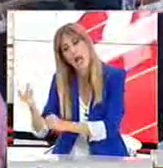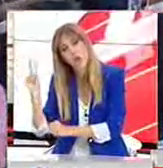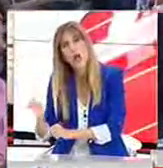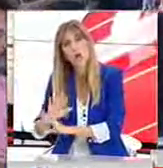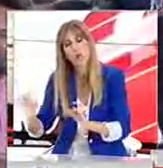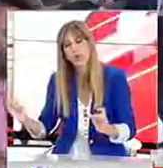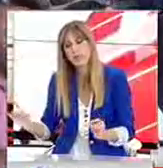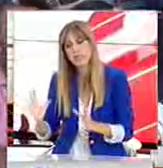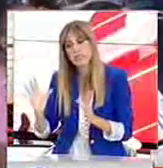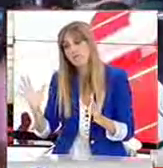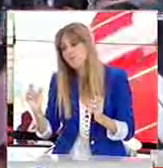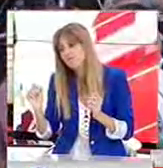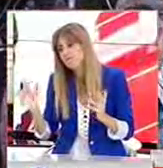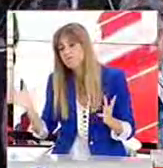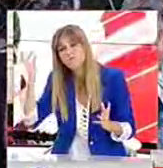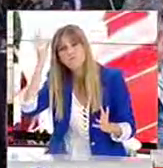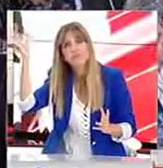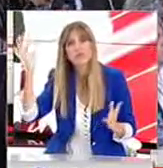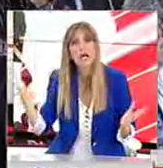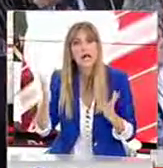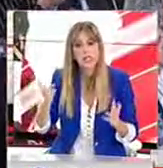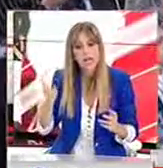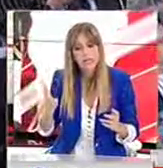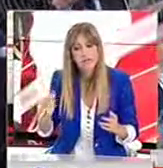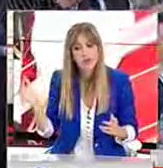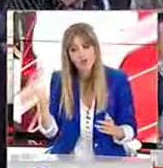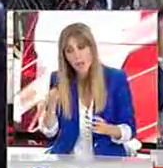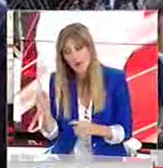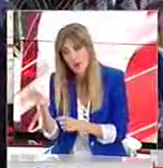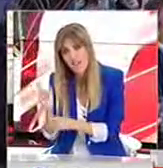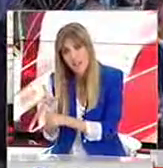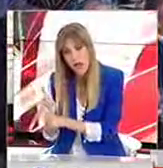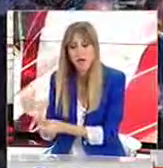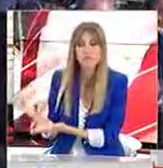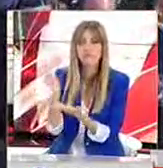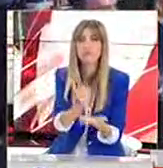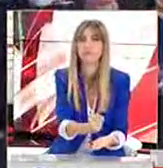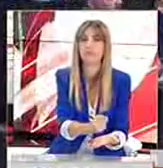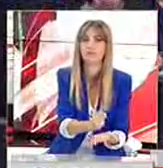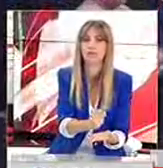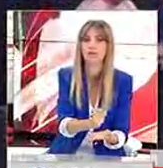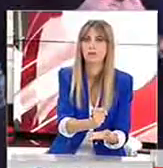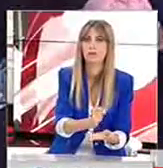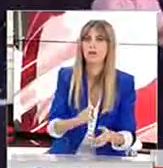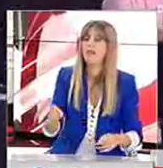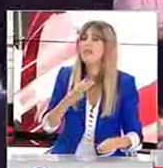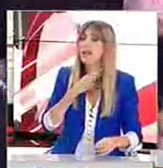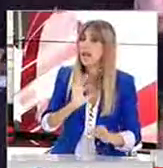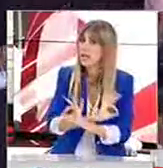για την κυβέρνηση να μην επιχειρήσει να προσφύγει σε αυτή, αλλά αποκλείεται να χρειαστεί να προσφύγεται στο